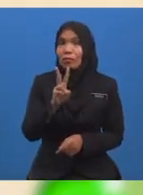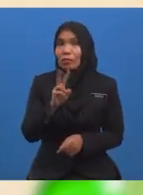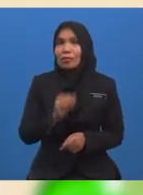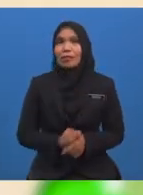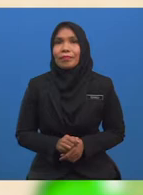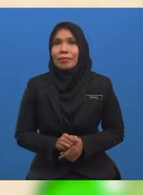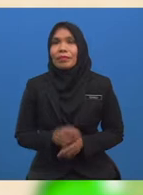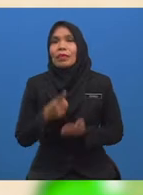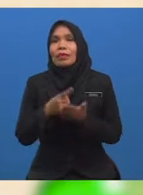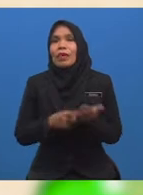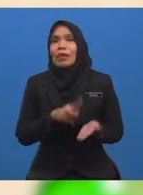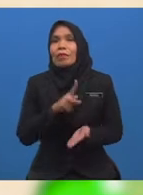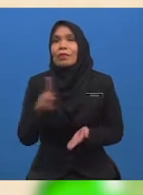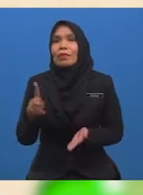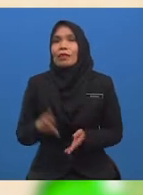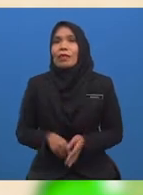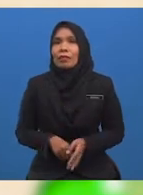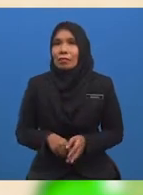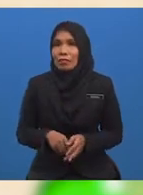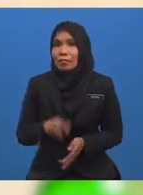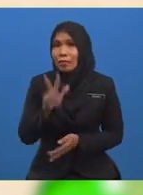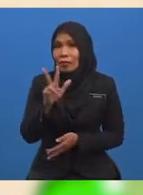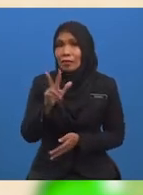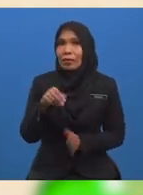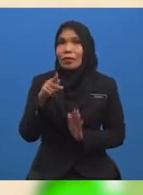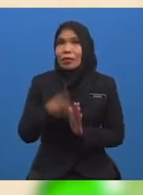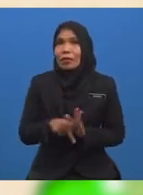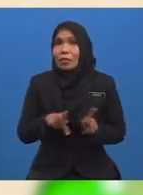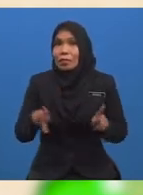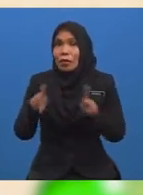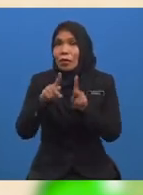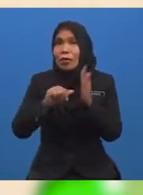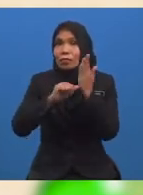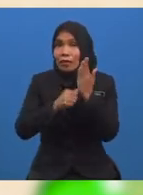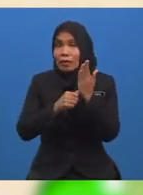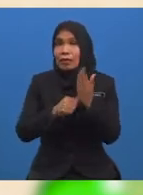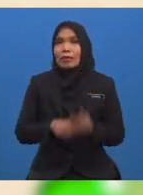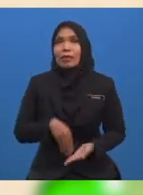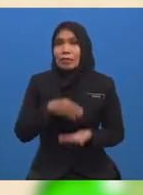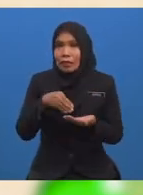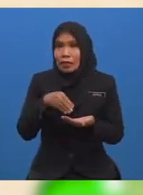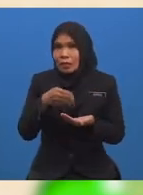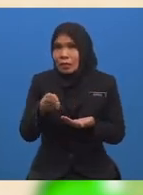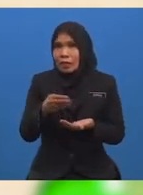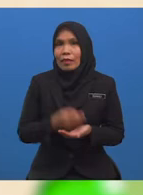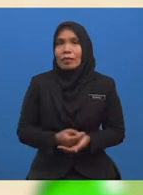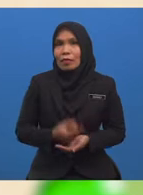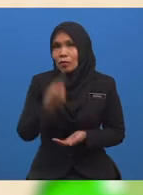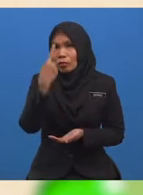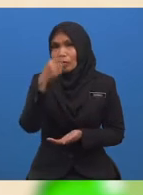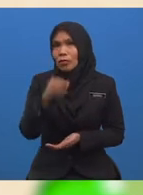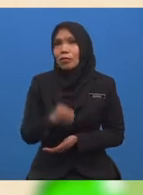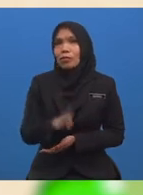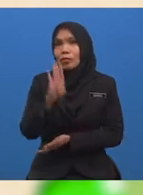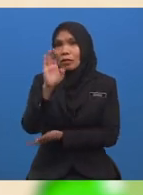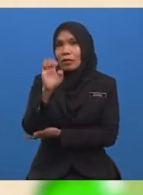apakah 3 keperluan asas biji benih untuk bercambah? Cikgu berikan masa